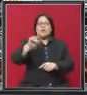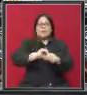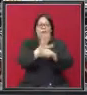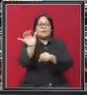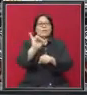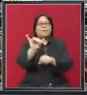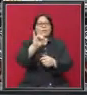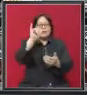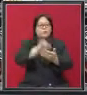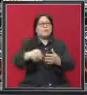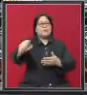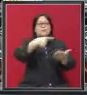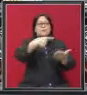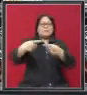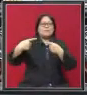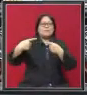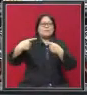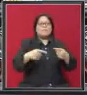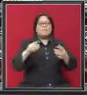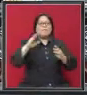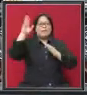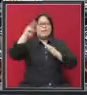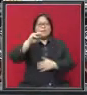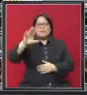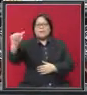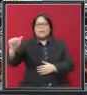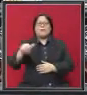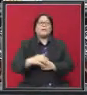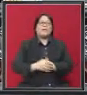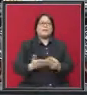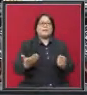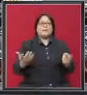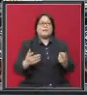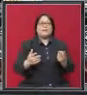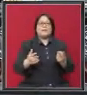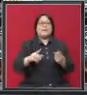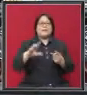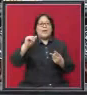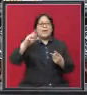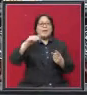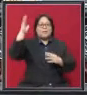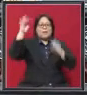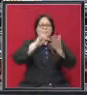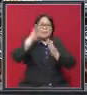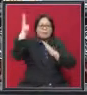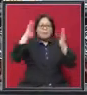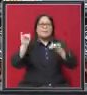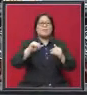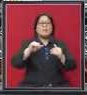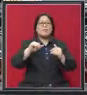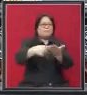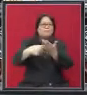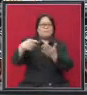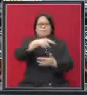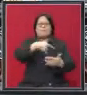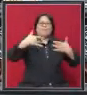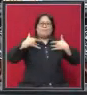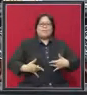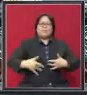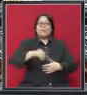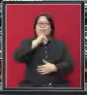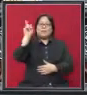non-COVID. Ini yang dipertikaikan oleh Academy of Medicine Malaysia dan MMA dan Malaysian Heart Coalition. Ini yang mereka